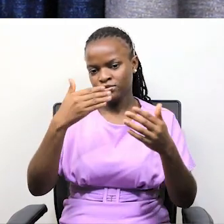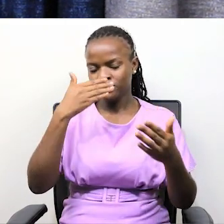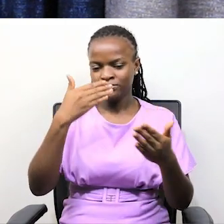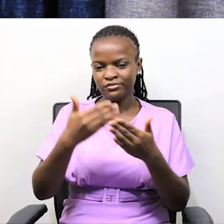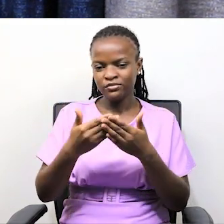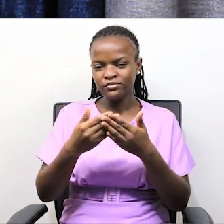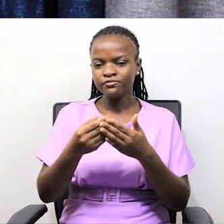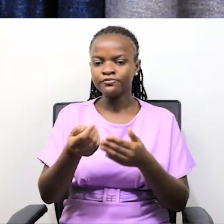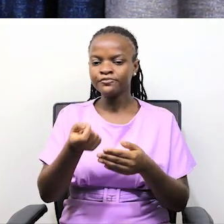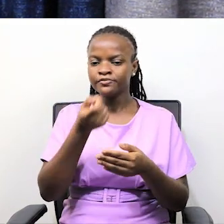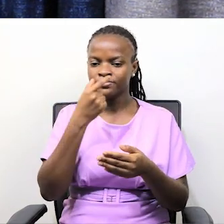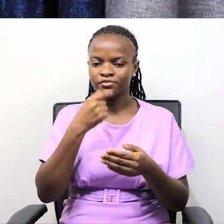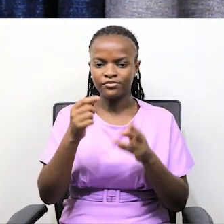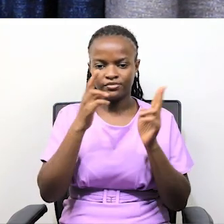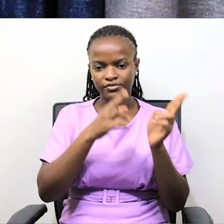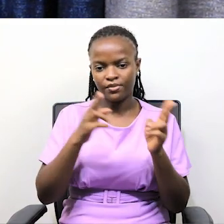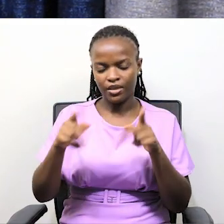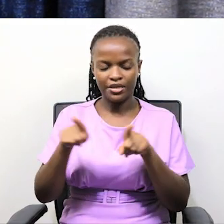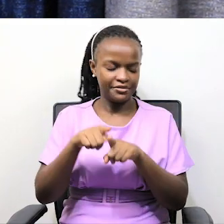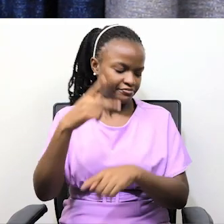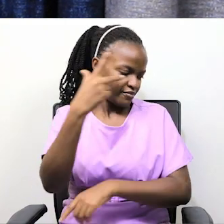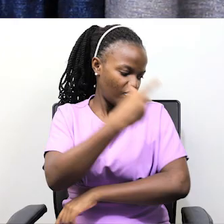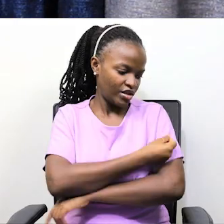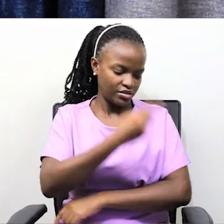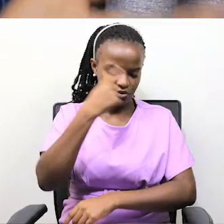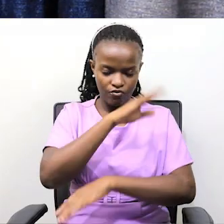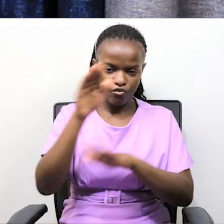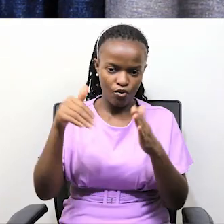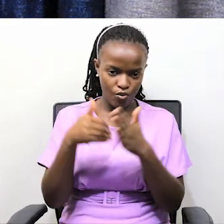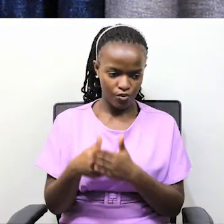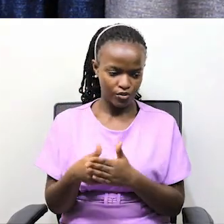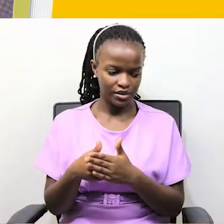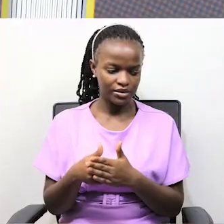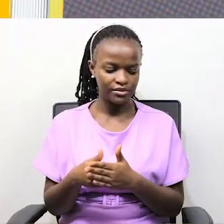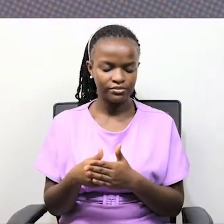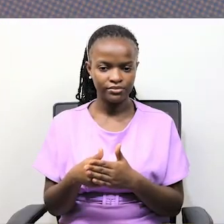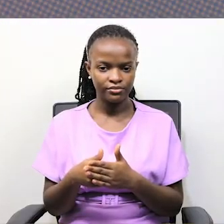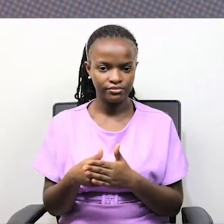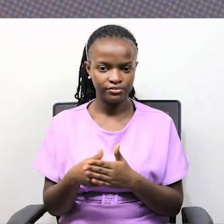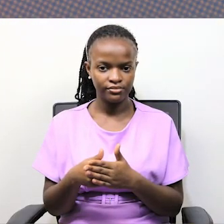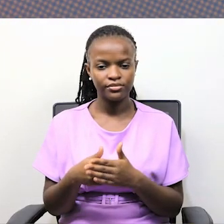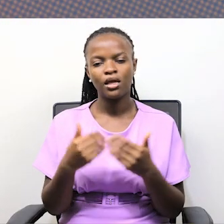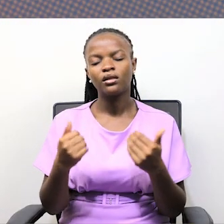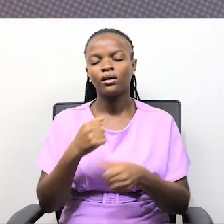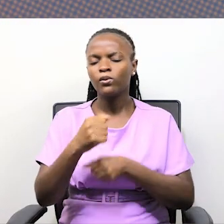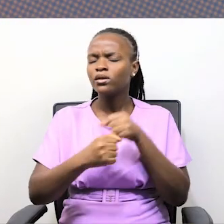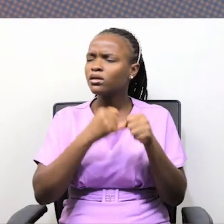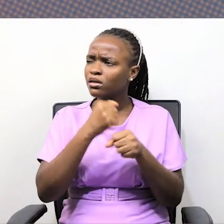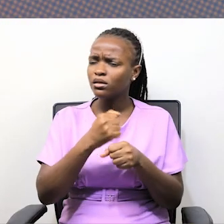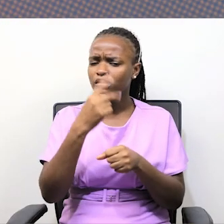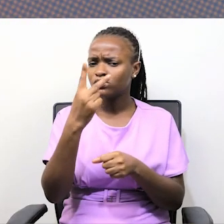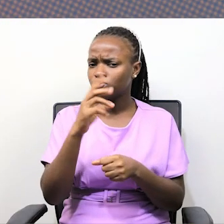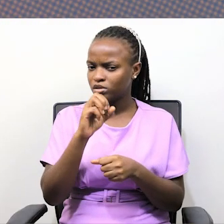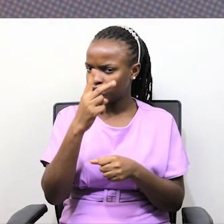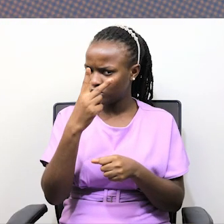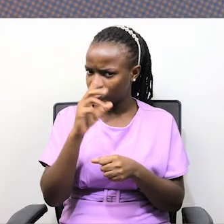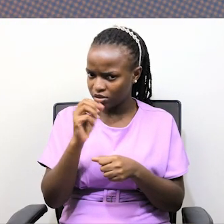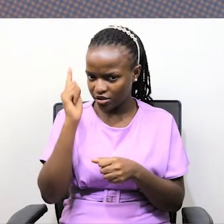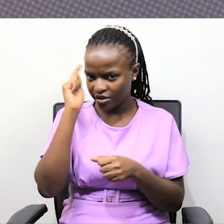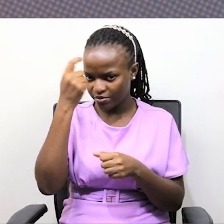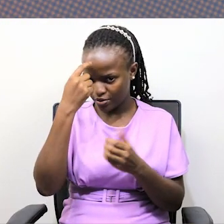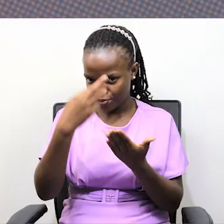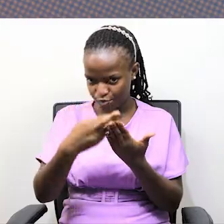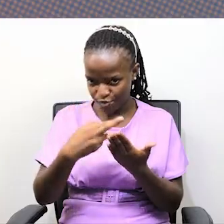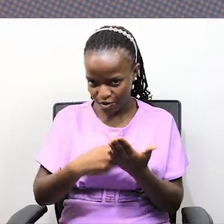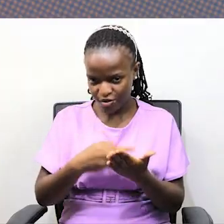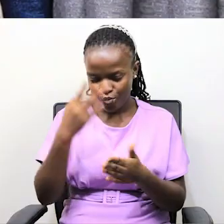qualité, sûrs et abordables pour tous. Le rapport 2020 du gouvernement sur